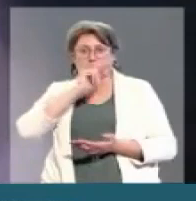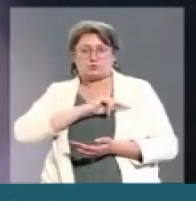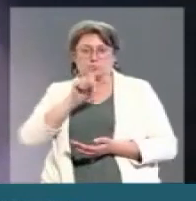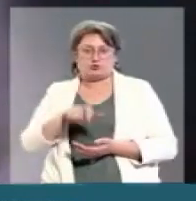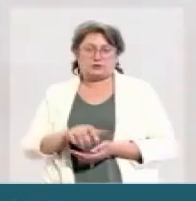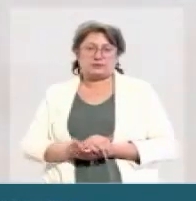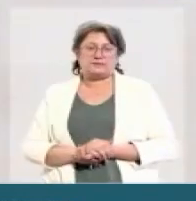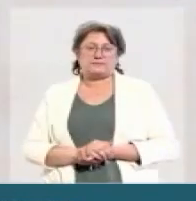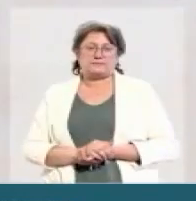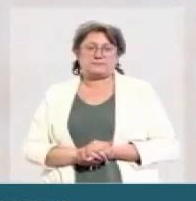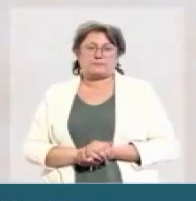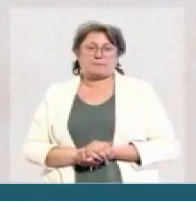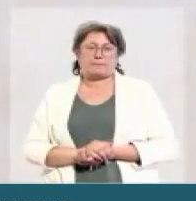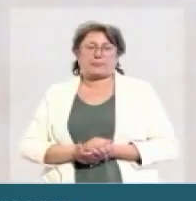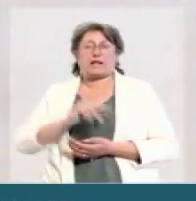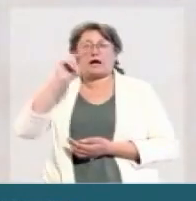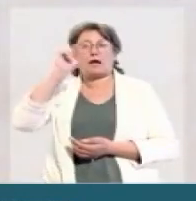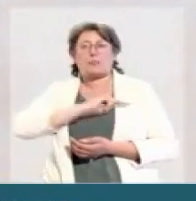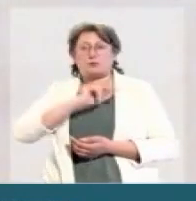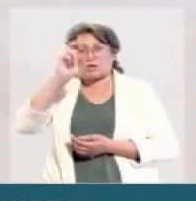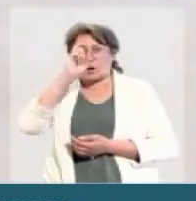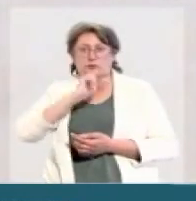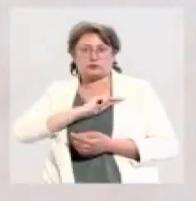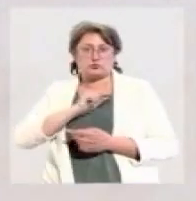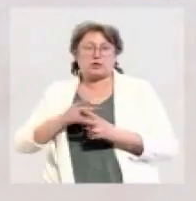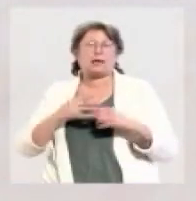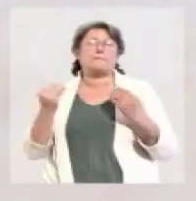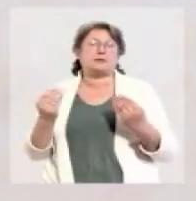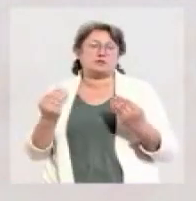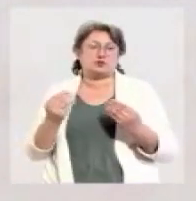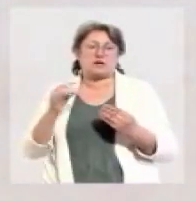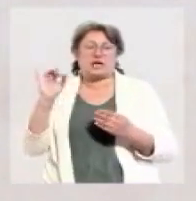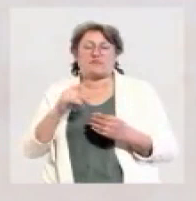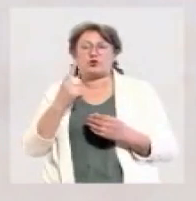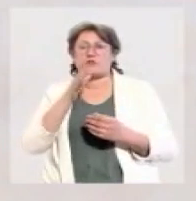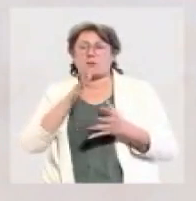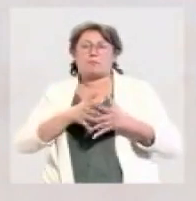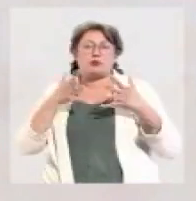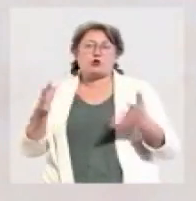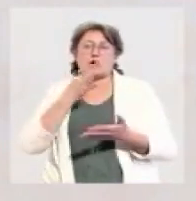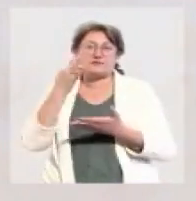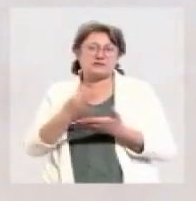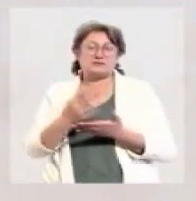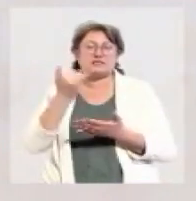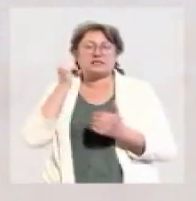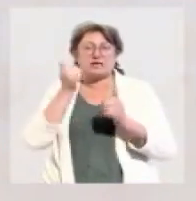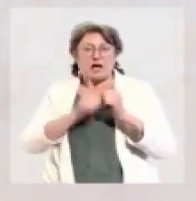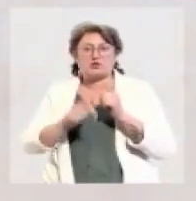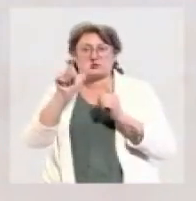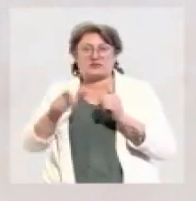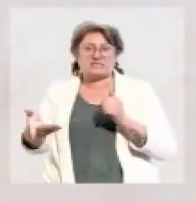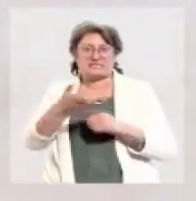государственный служащий. Работа на государственной службе – это престиж, но в то же время большая ответственность для каждого из